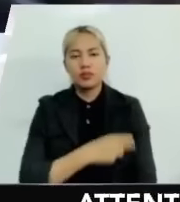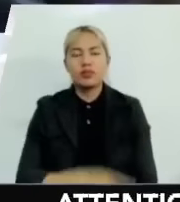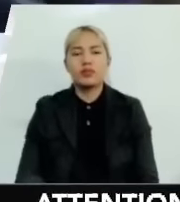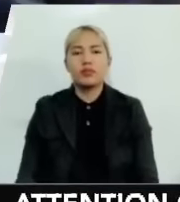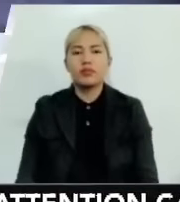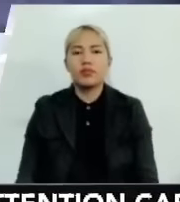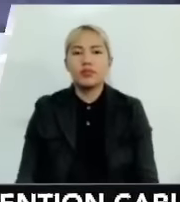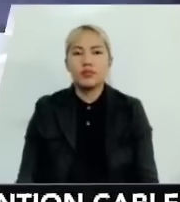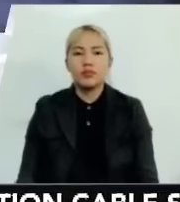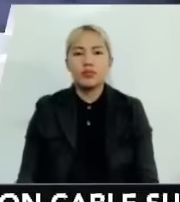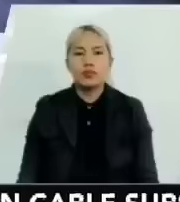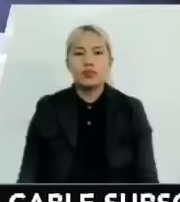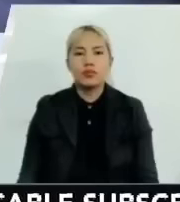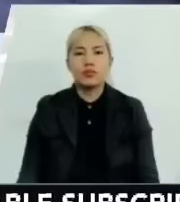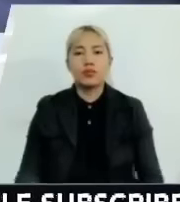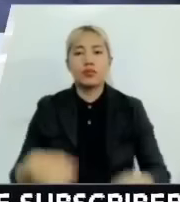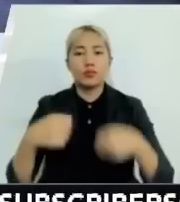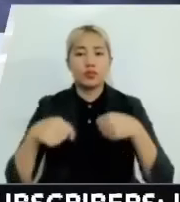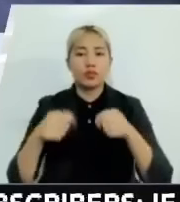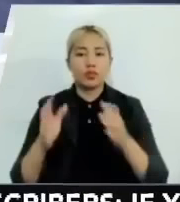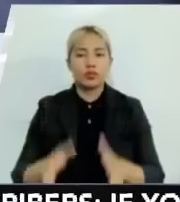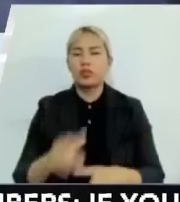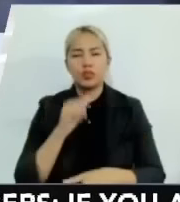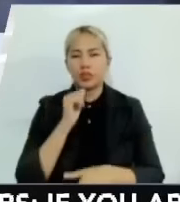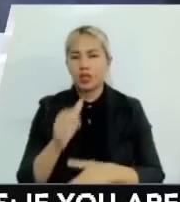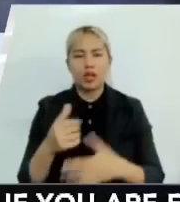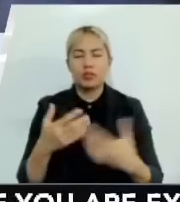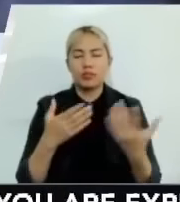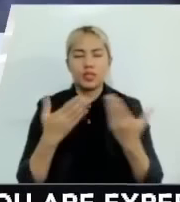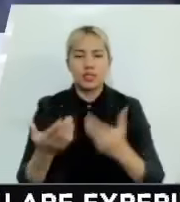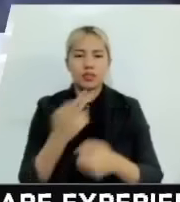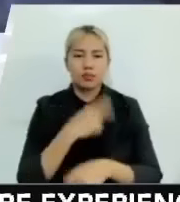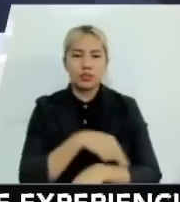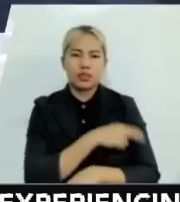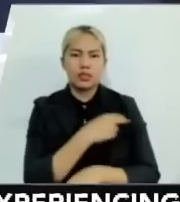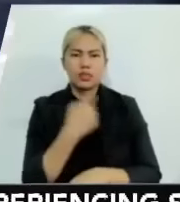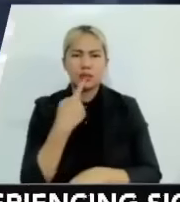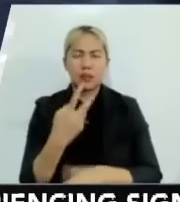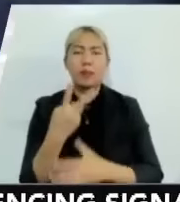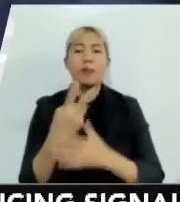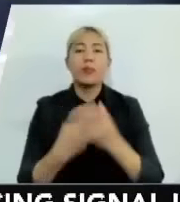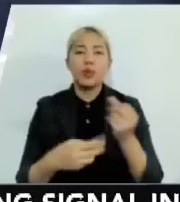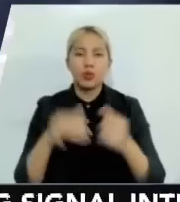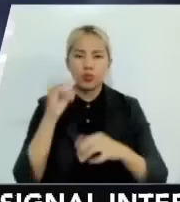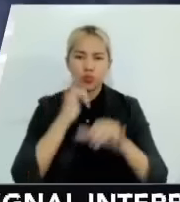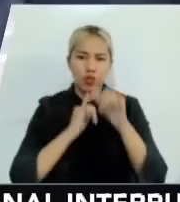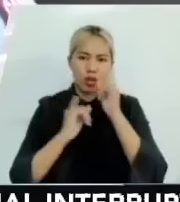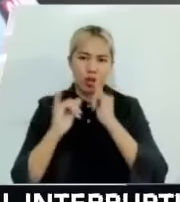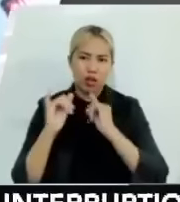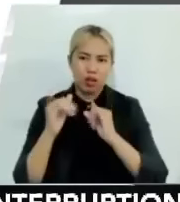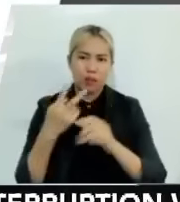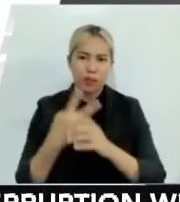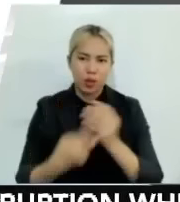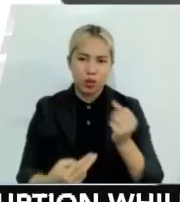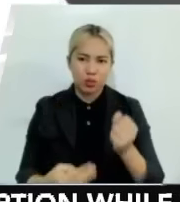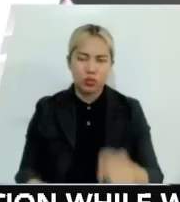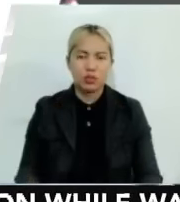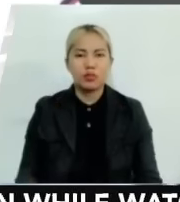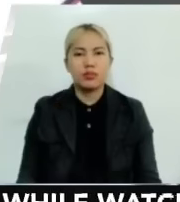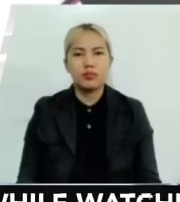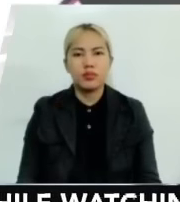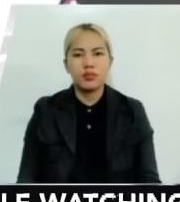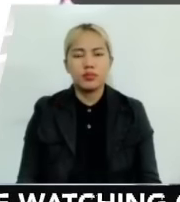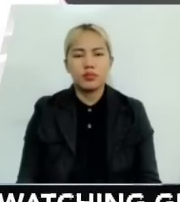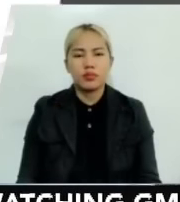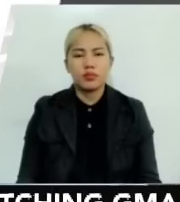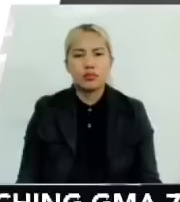ang rider. Base sa investigasyon ng Magaraw Police, parehong nakainom ang dalawa. Nakainom sinda, medyo baga